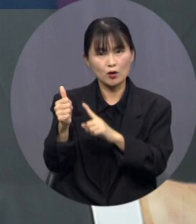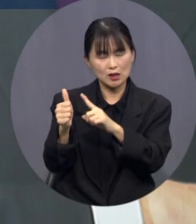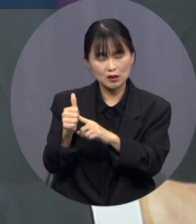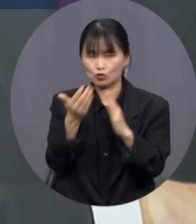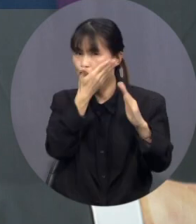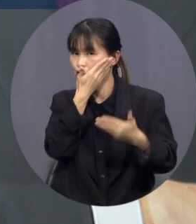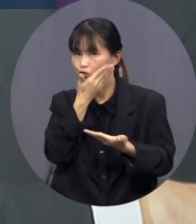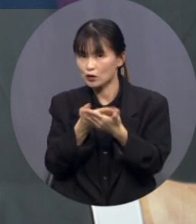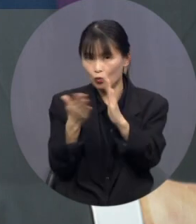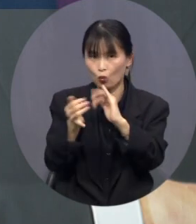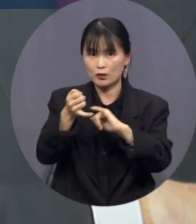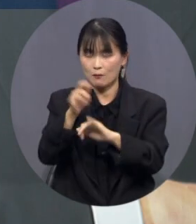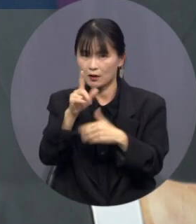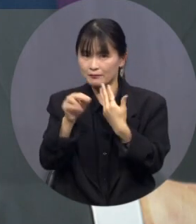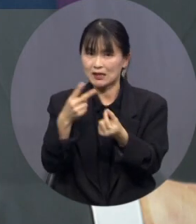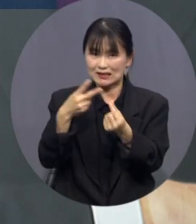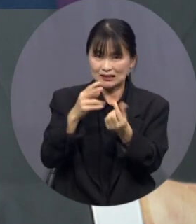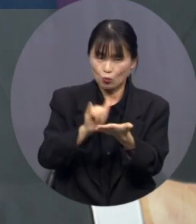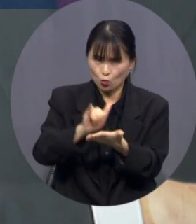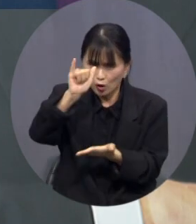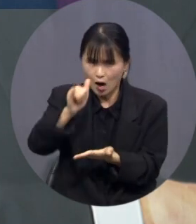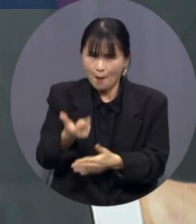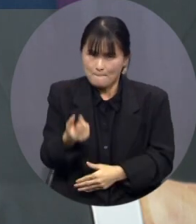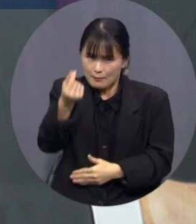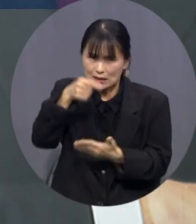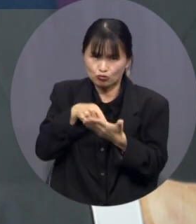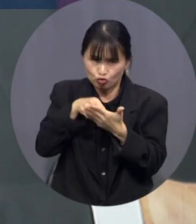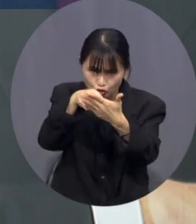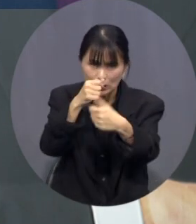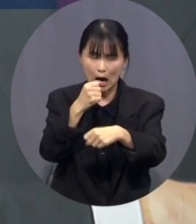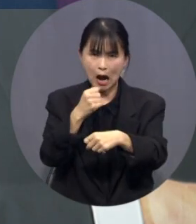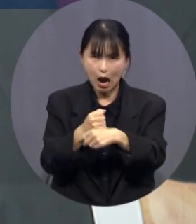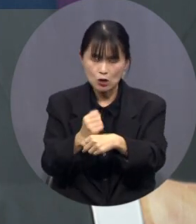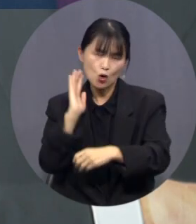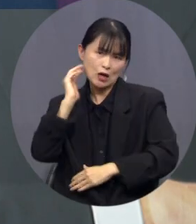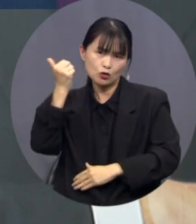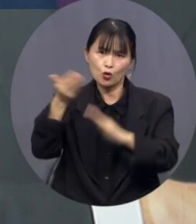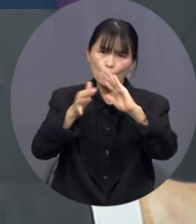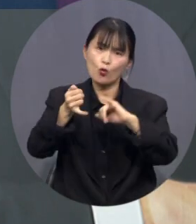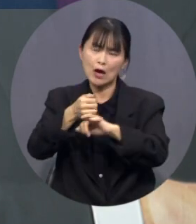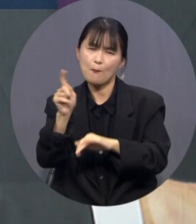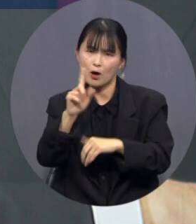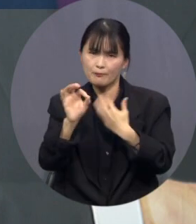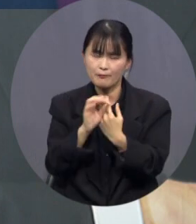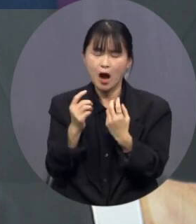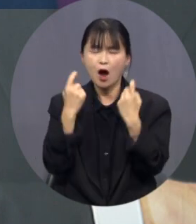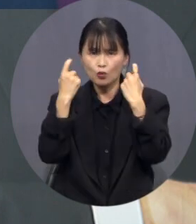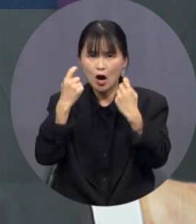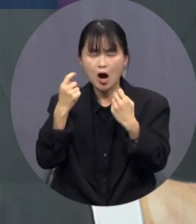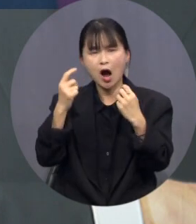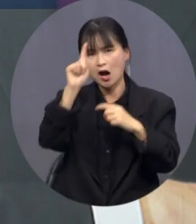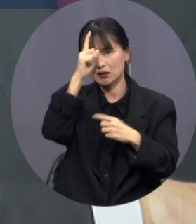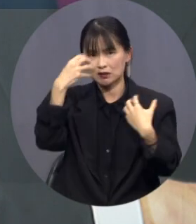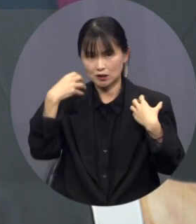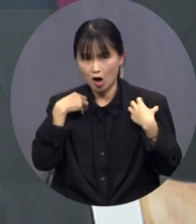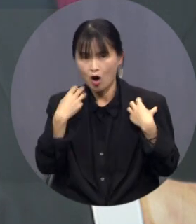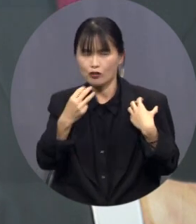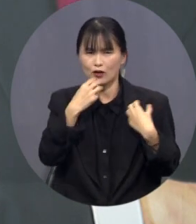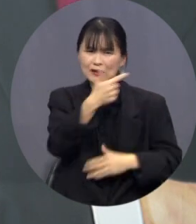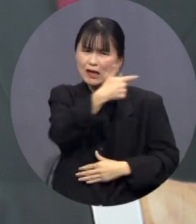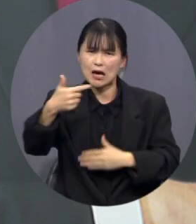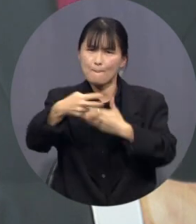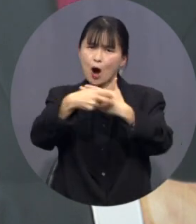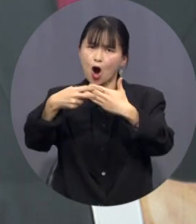공략으로 제주 제의 공왕의 조속한 추진과 함께 대통령 공약인 관광청 신설 서울에 있는 대형